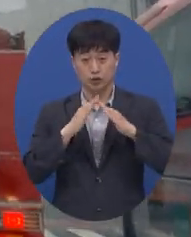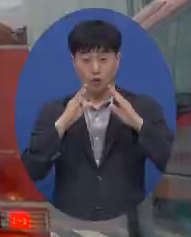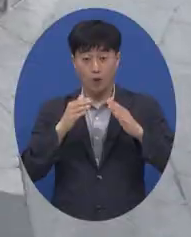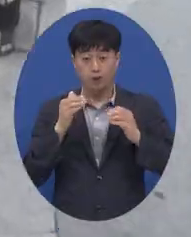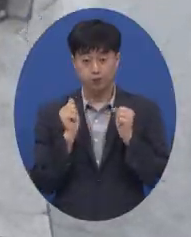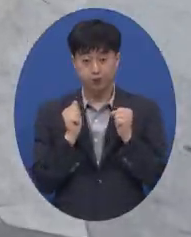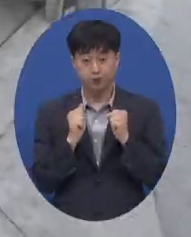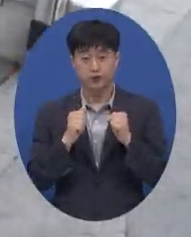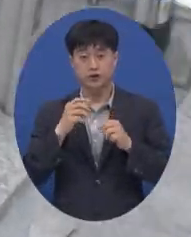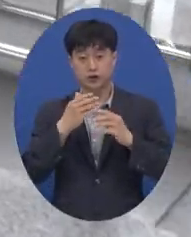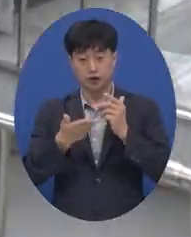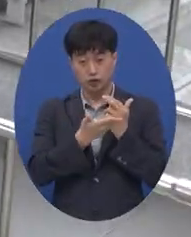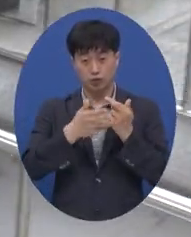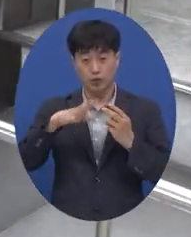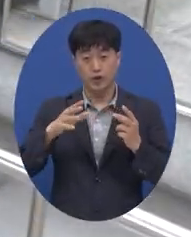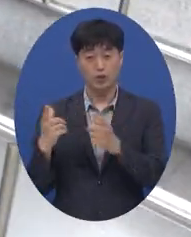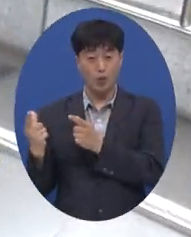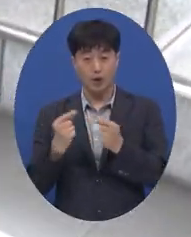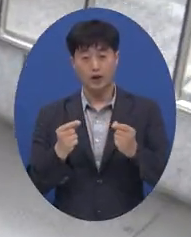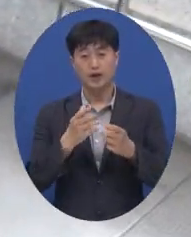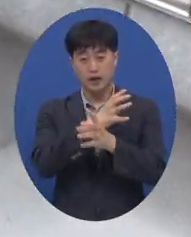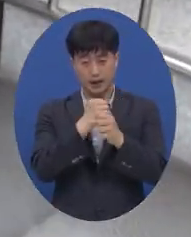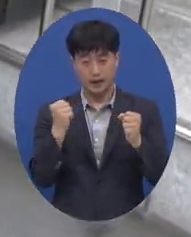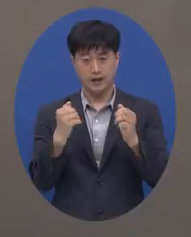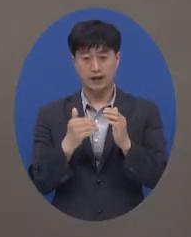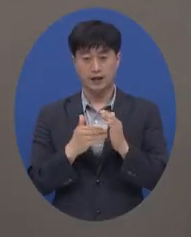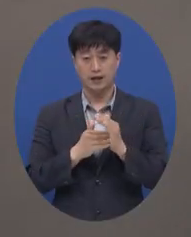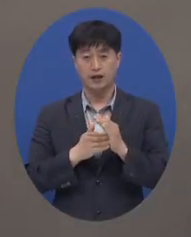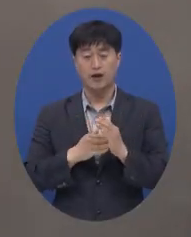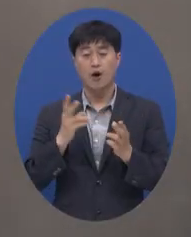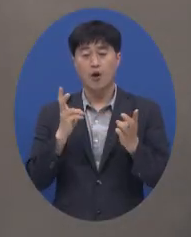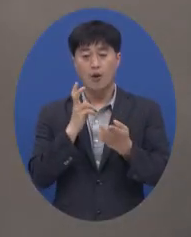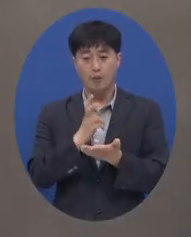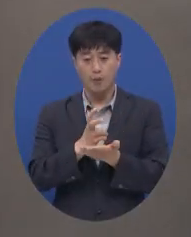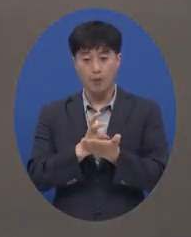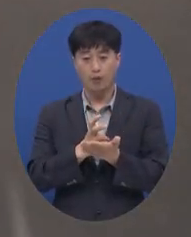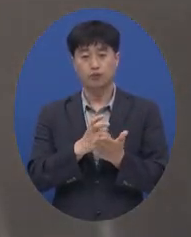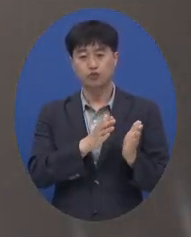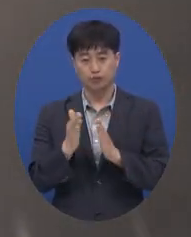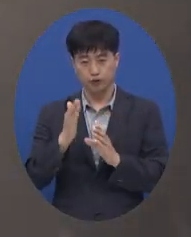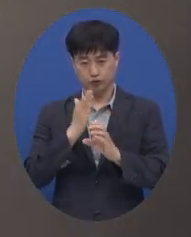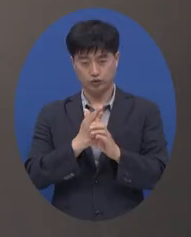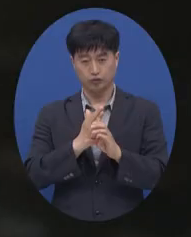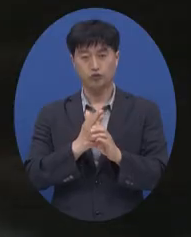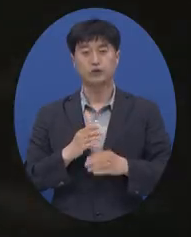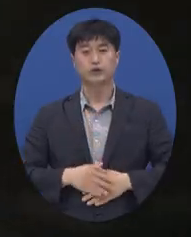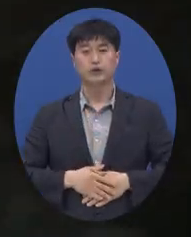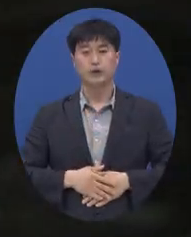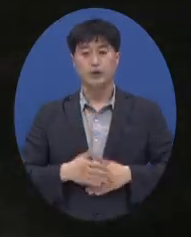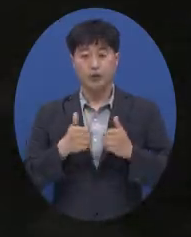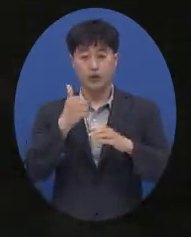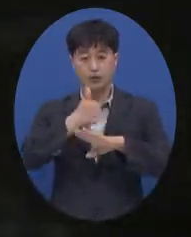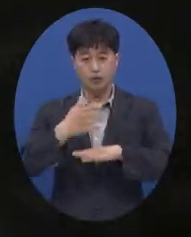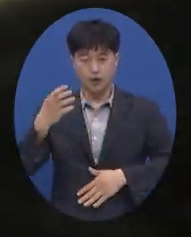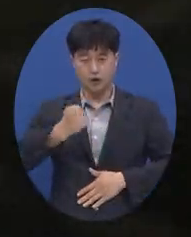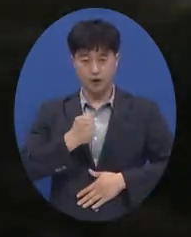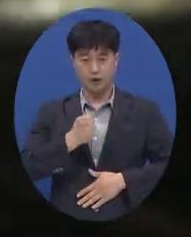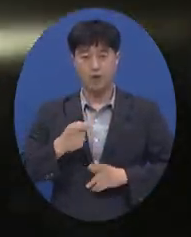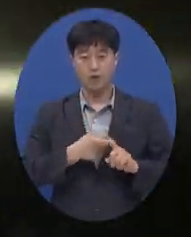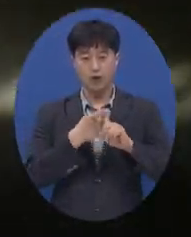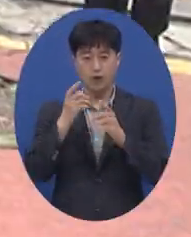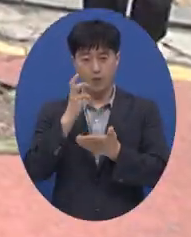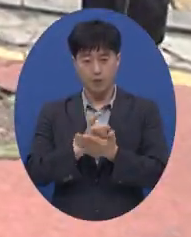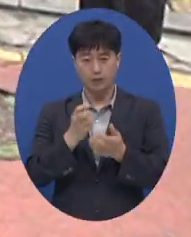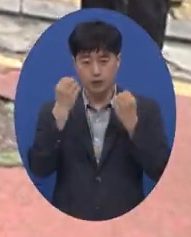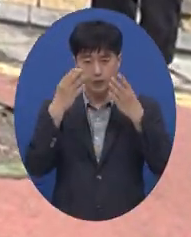제주 에서도 같은 방식의 업무협약 이 책을 됐거나 제도 마련을 준비 중인 것으로 알려졌습니다 돈은 토론의 결과를 바탕으로 관련